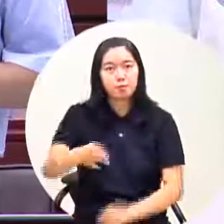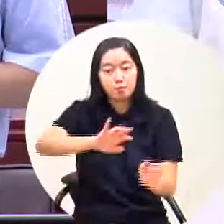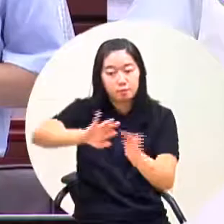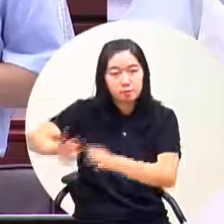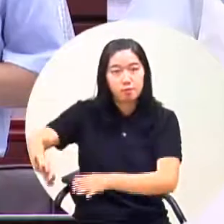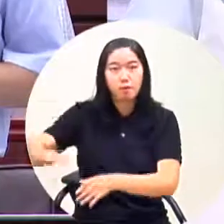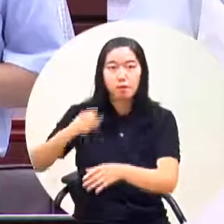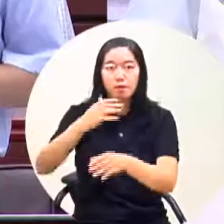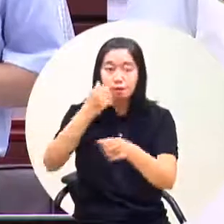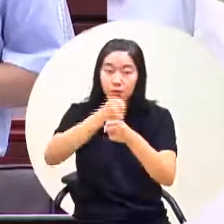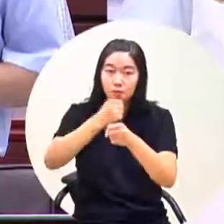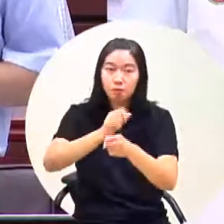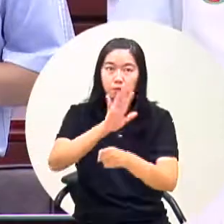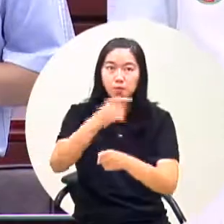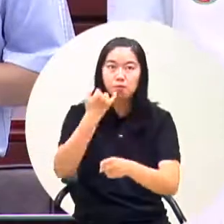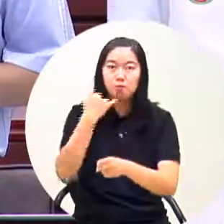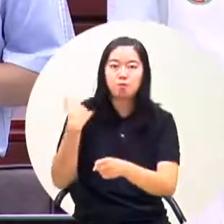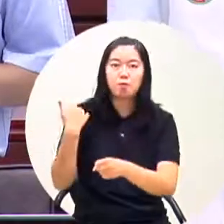课尽量